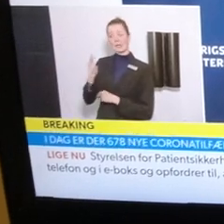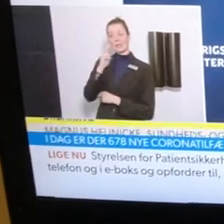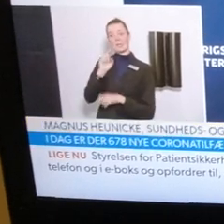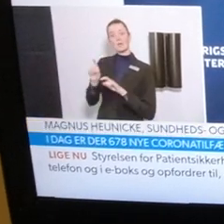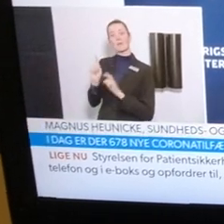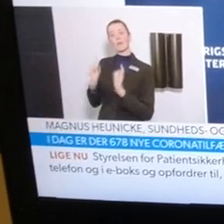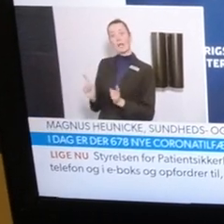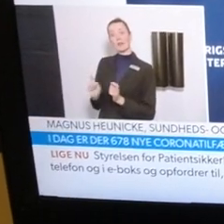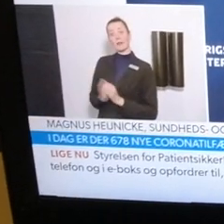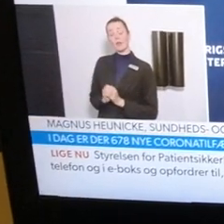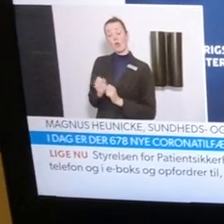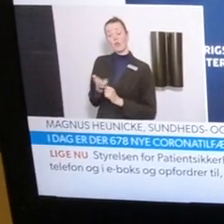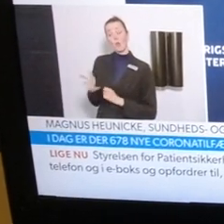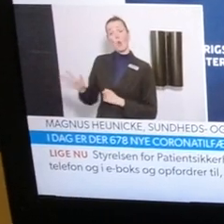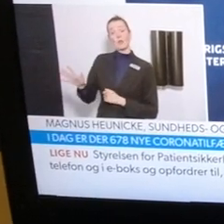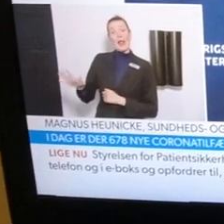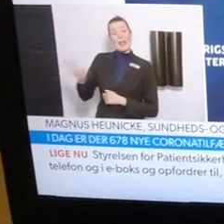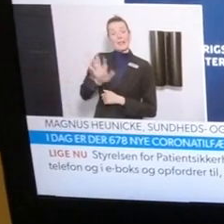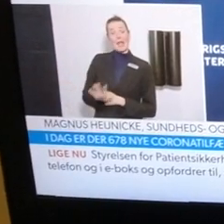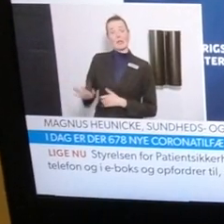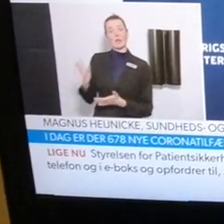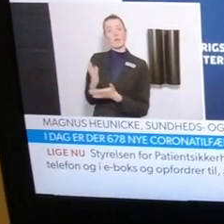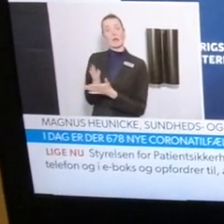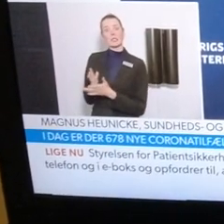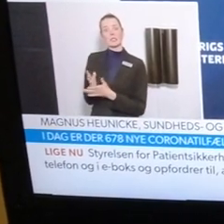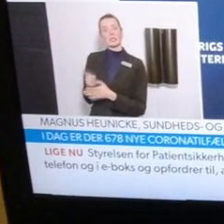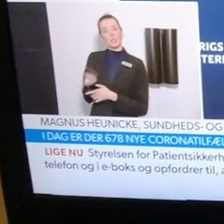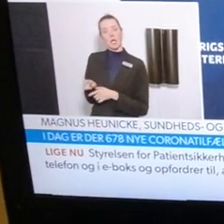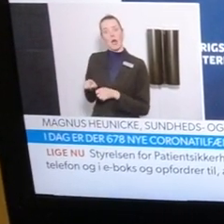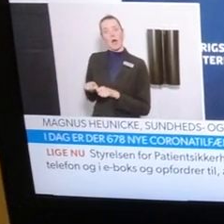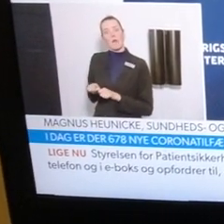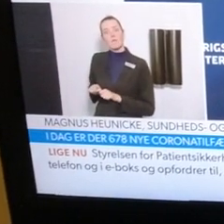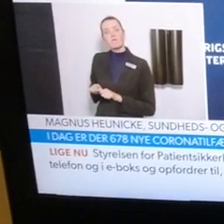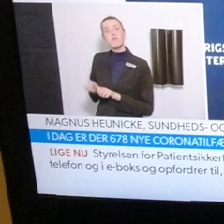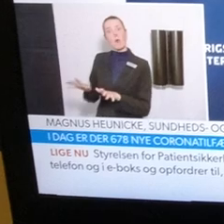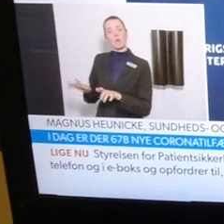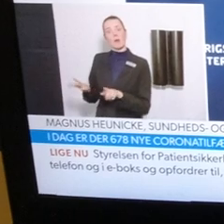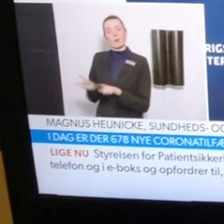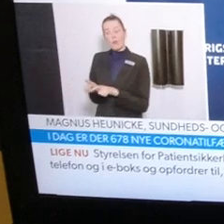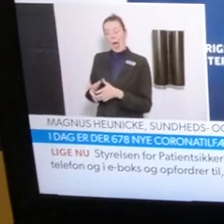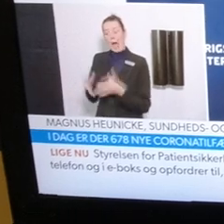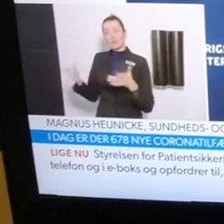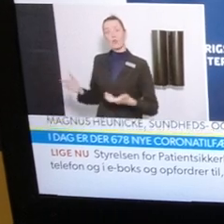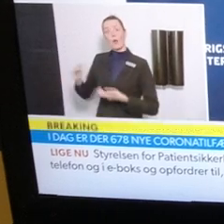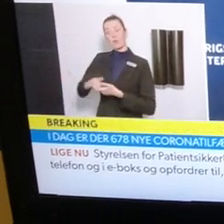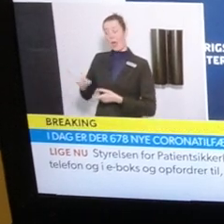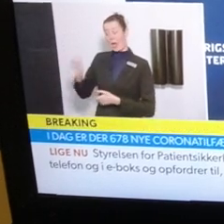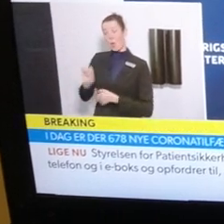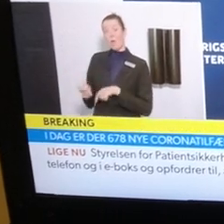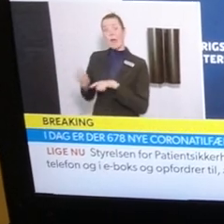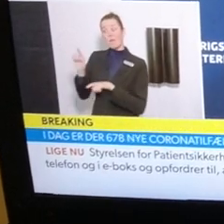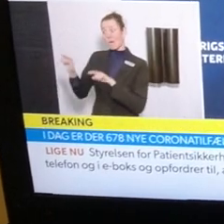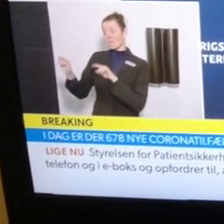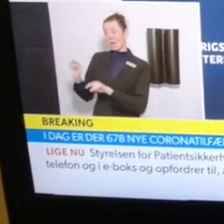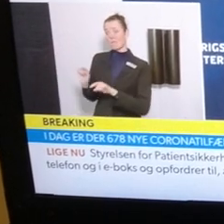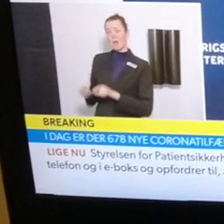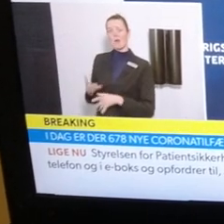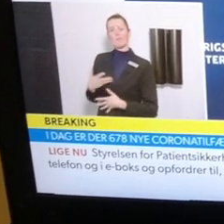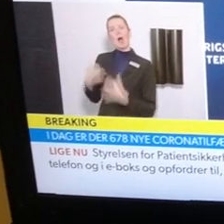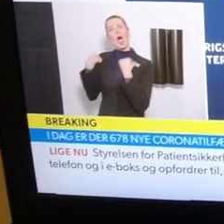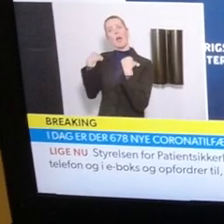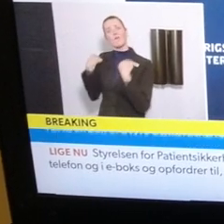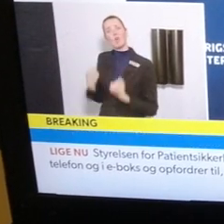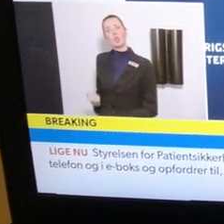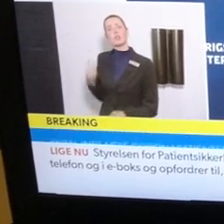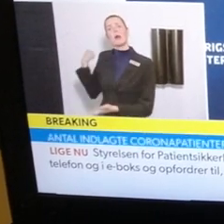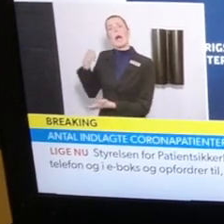I nogle lande har den slået så meget rod, at der er store byer i Europa, som i øjeblikket er meget, meget massivt ramt, og man kan være dybt